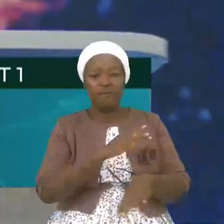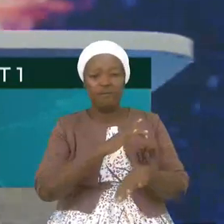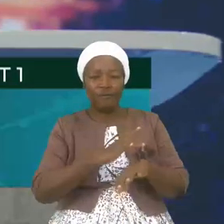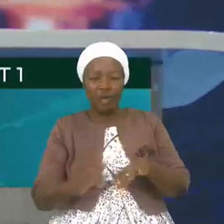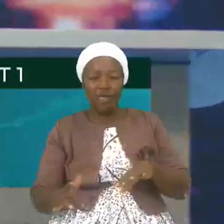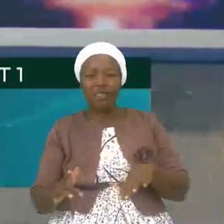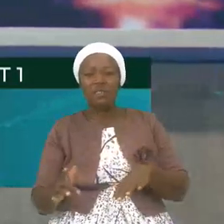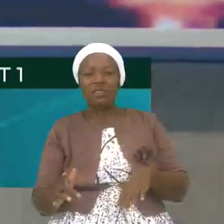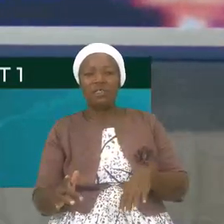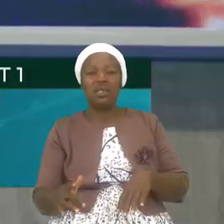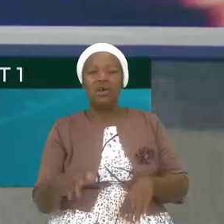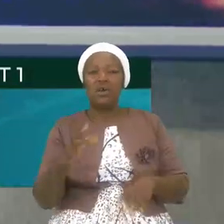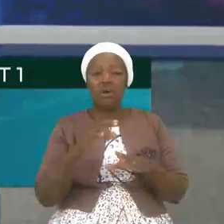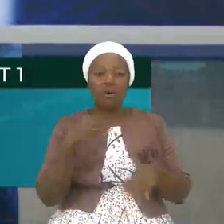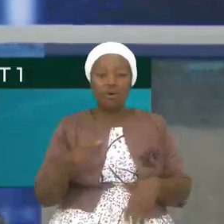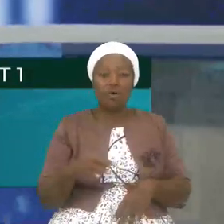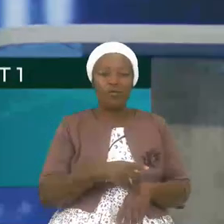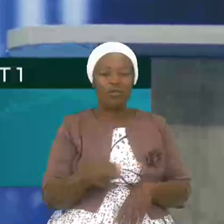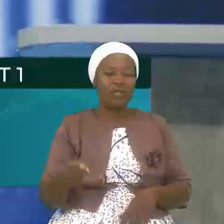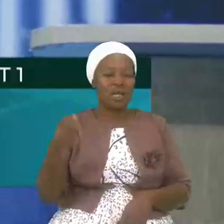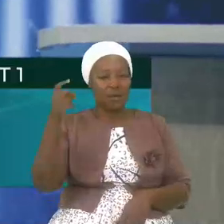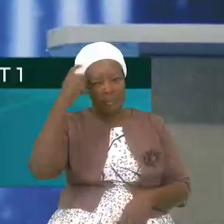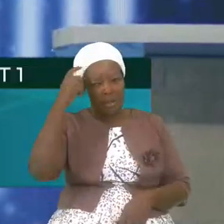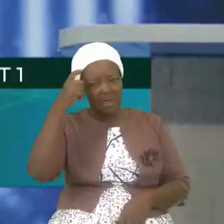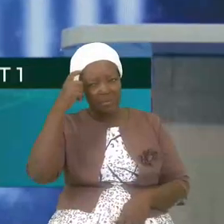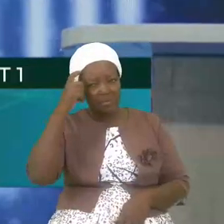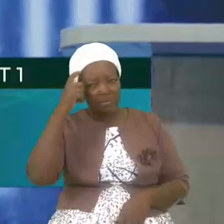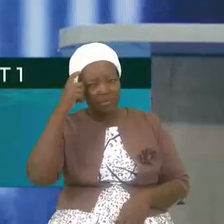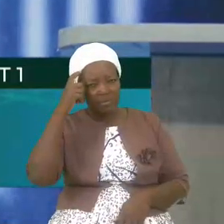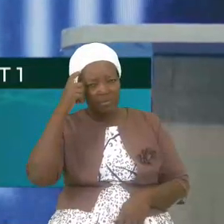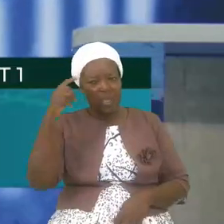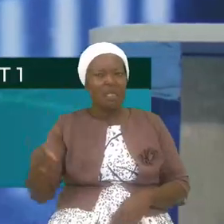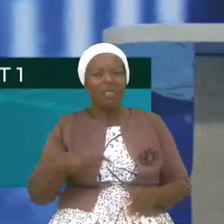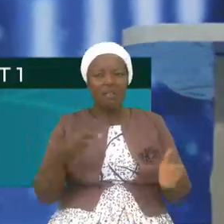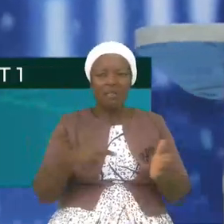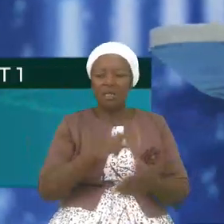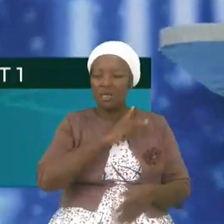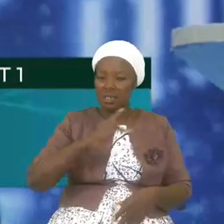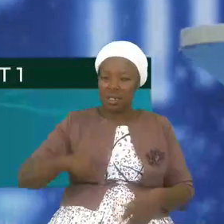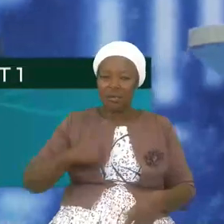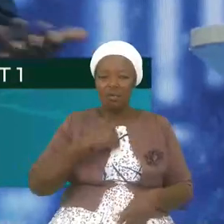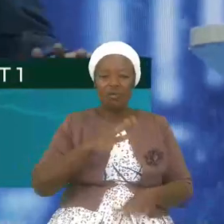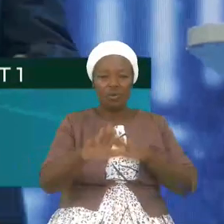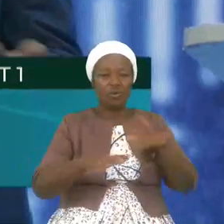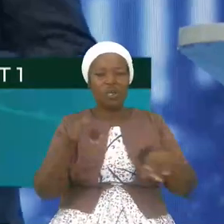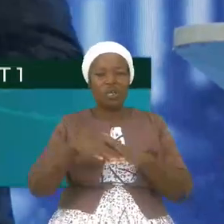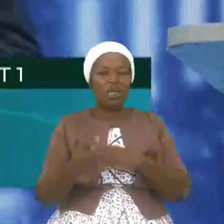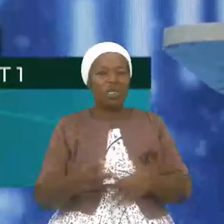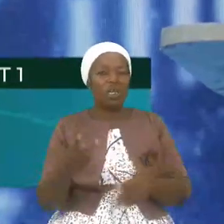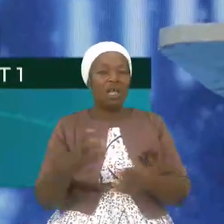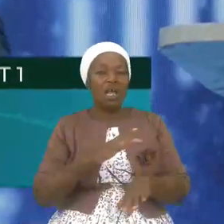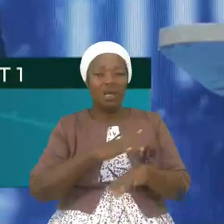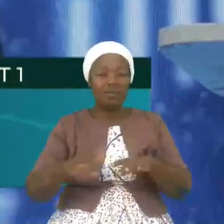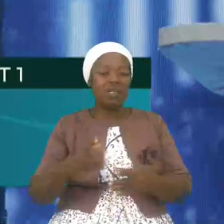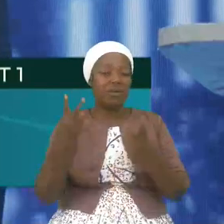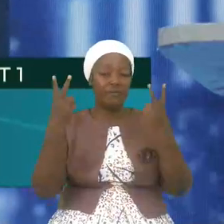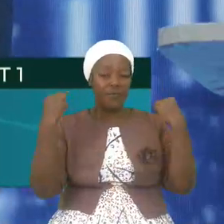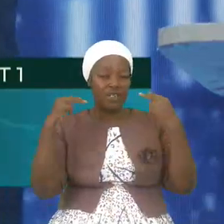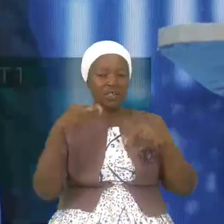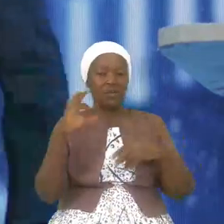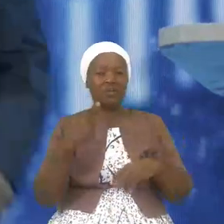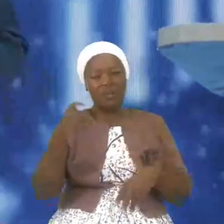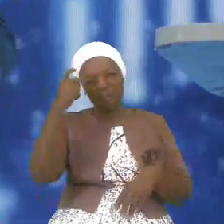leurs pensées. Belshazzar marchait selon la vanité de ses pensées. Les hommes et les femmes